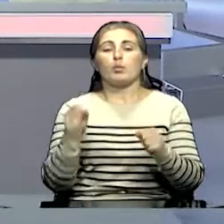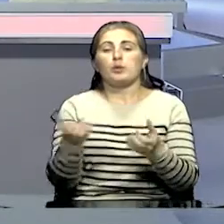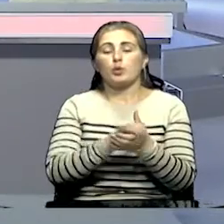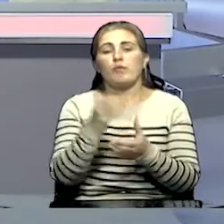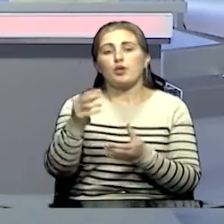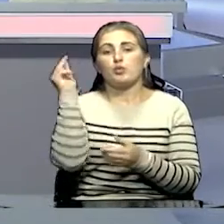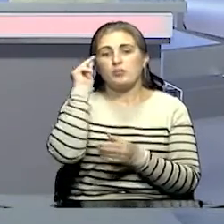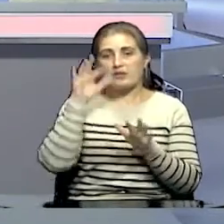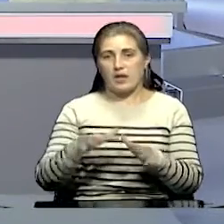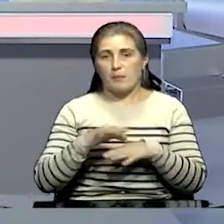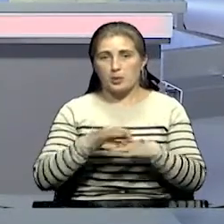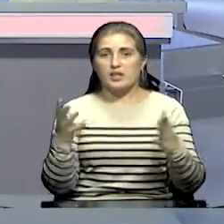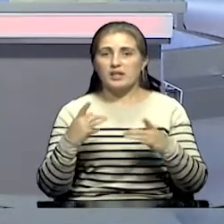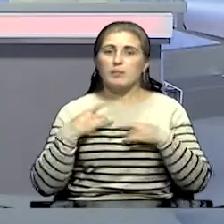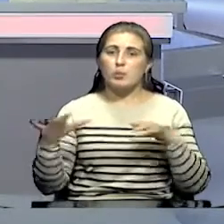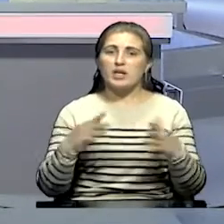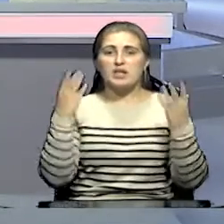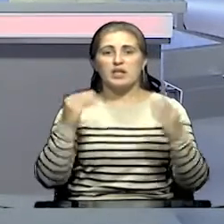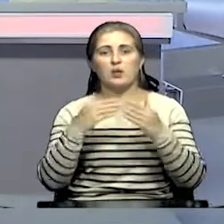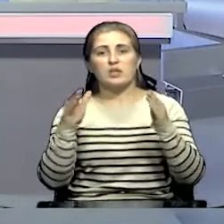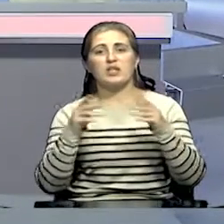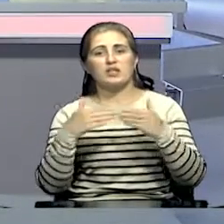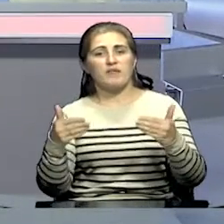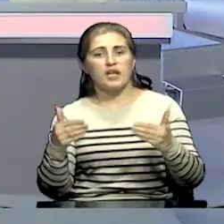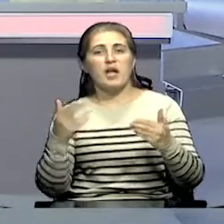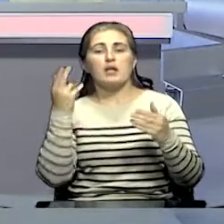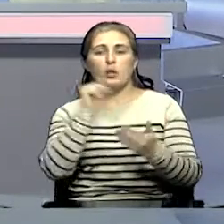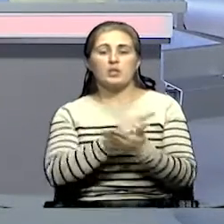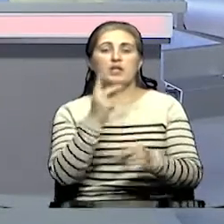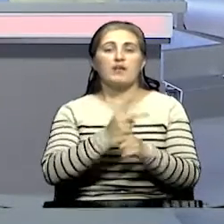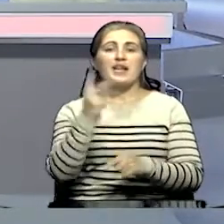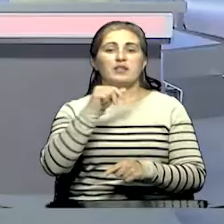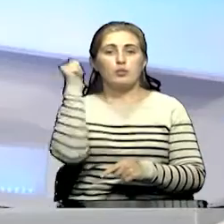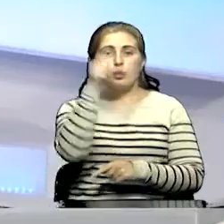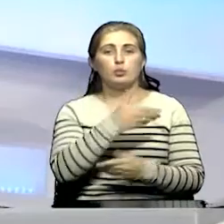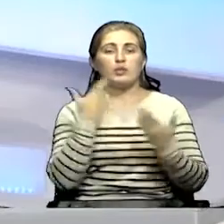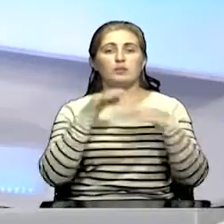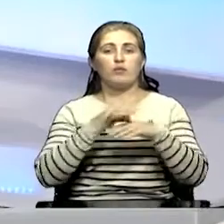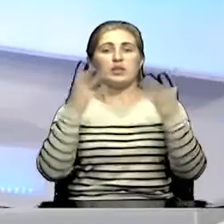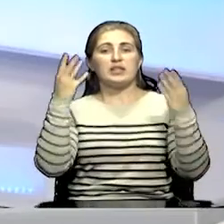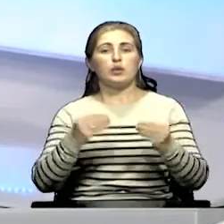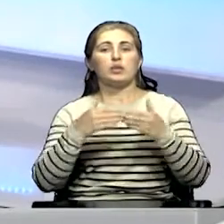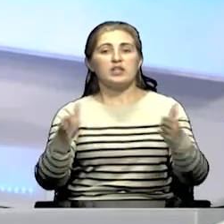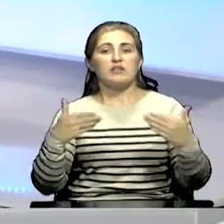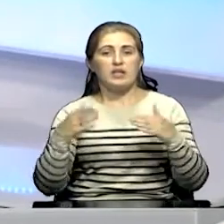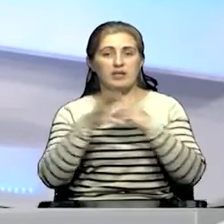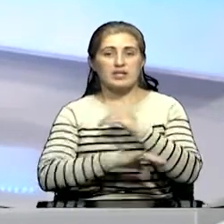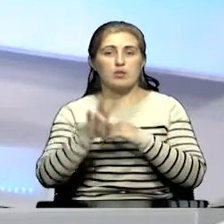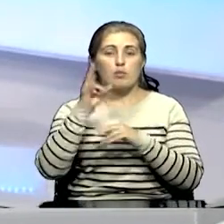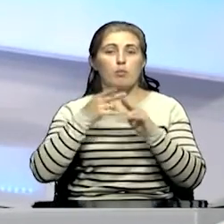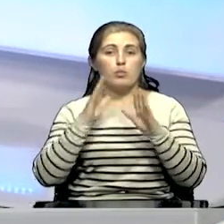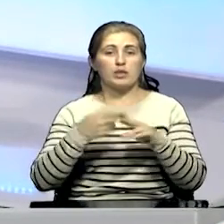заведением проходят какие-то мероприятия дни открытых дверей да обязательно два раза в год у нас проходит нет этой дверей в конце вот не зря будет в этом году